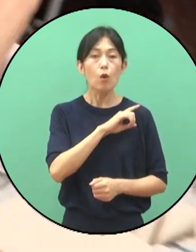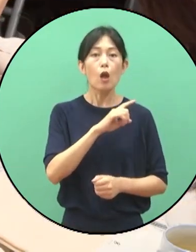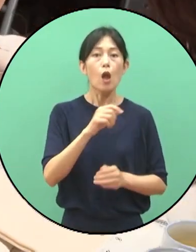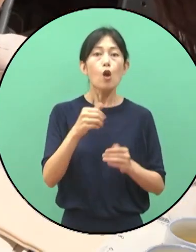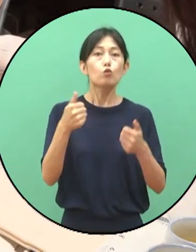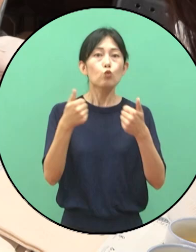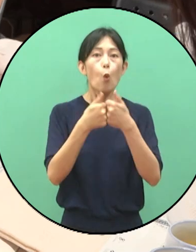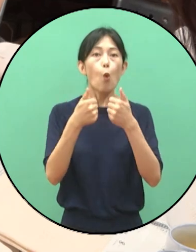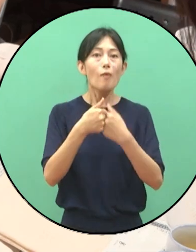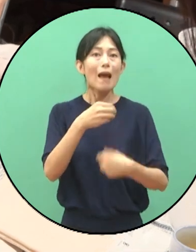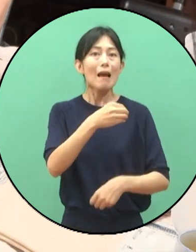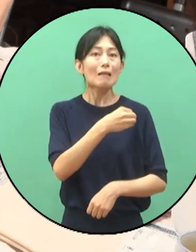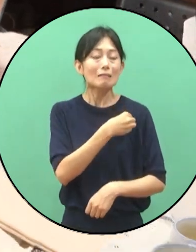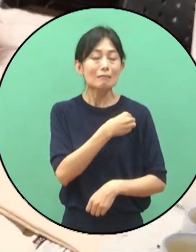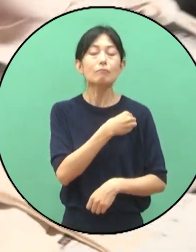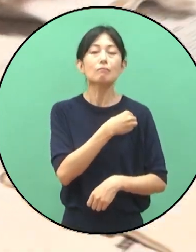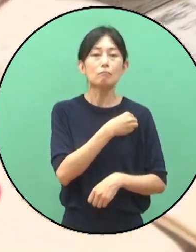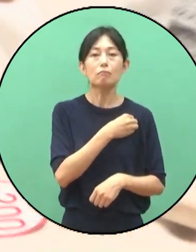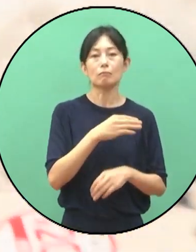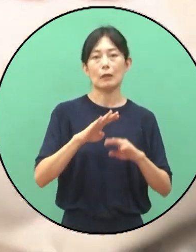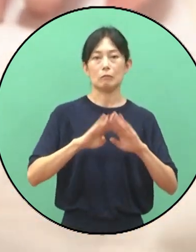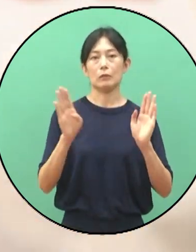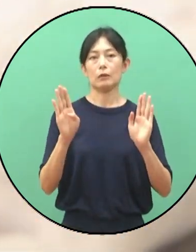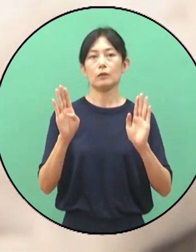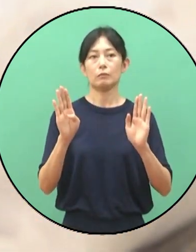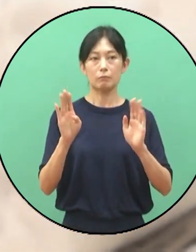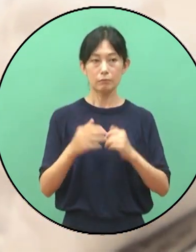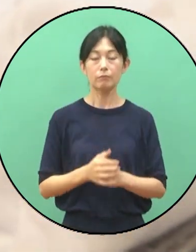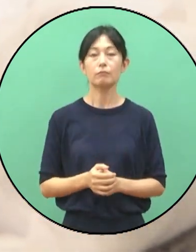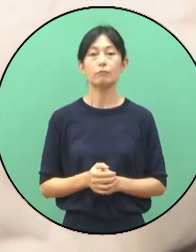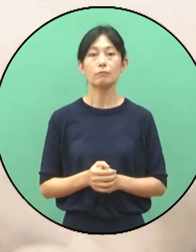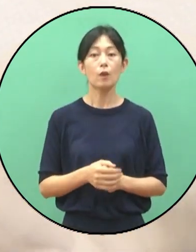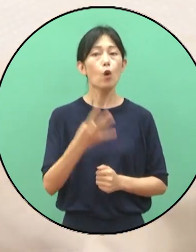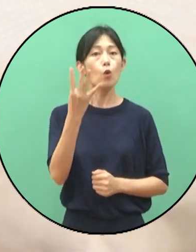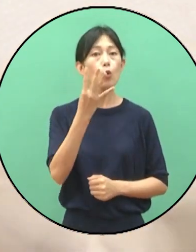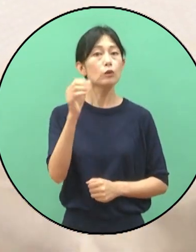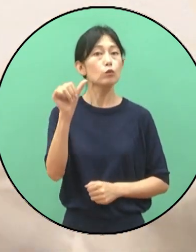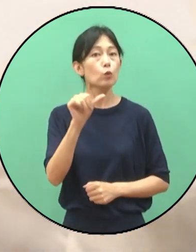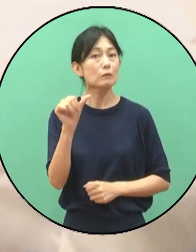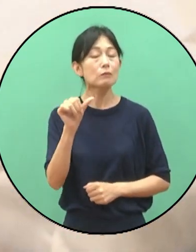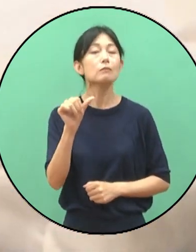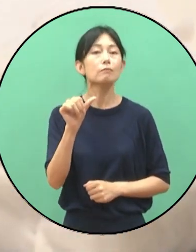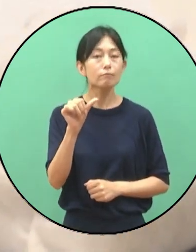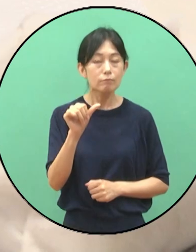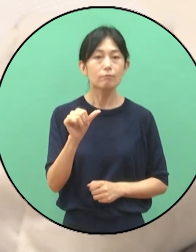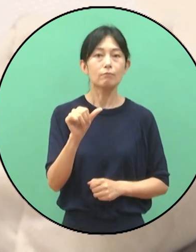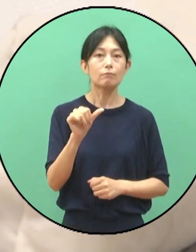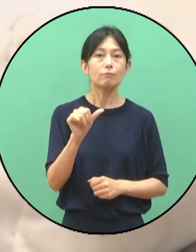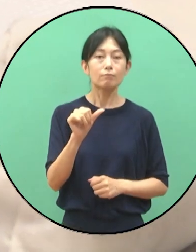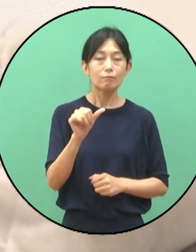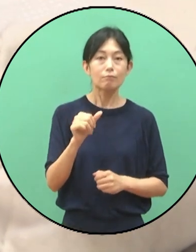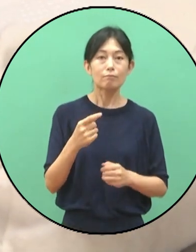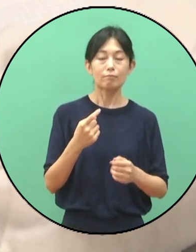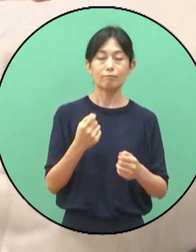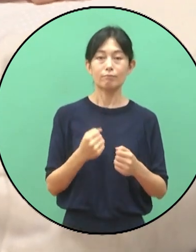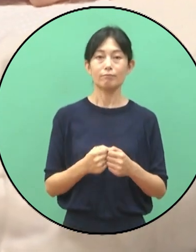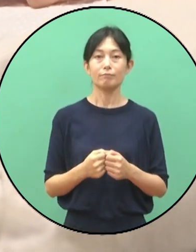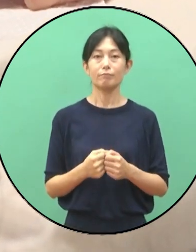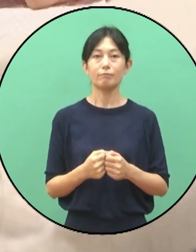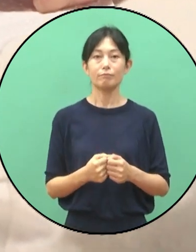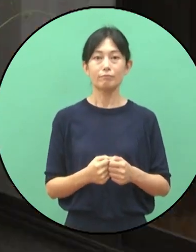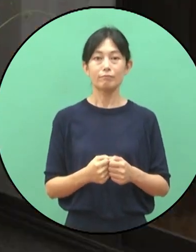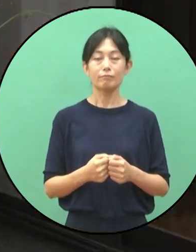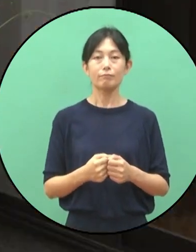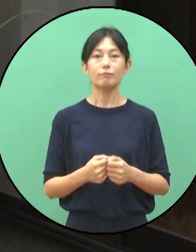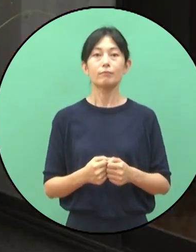して、介護相談員が 4,5 名かな、いましたので、介護事業所にすごく入りやすくって、実際